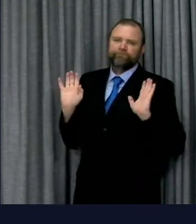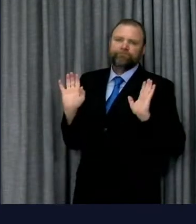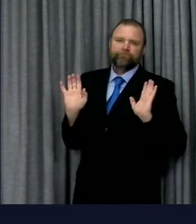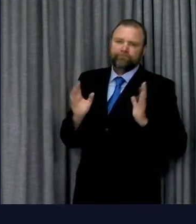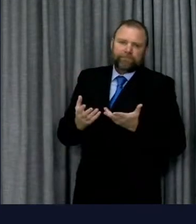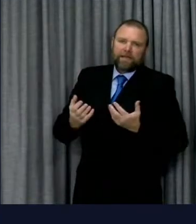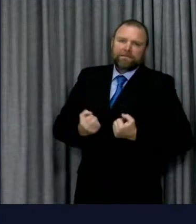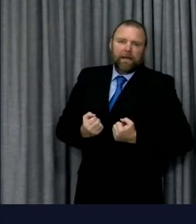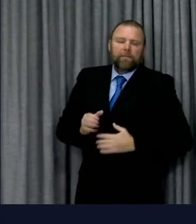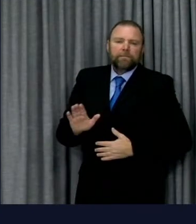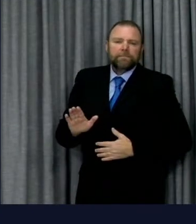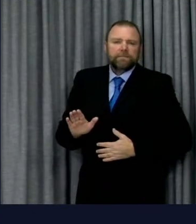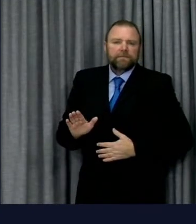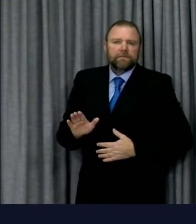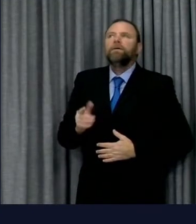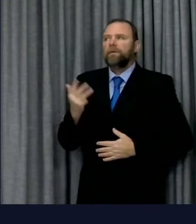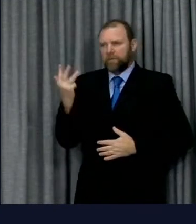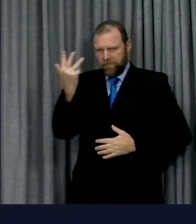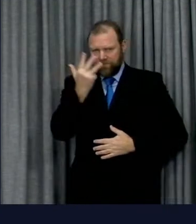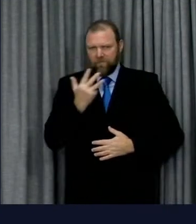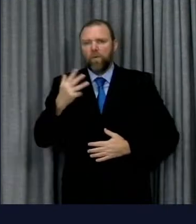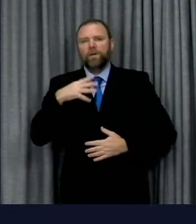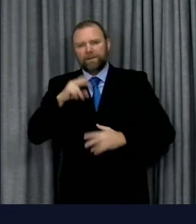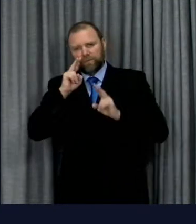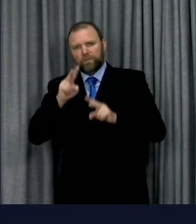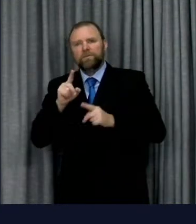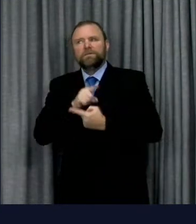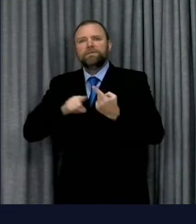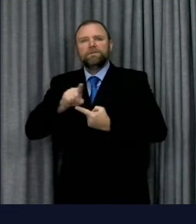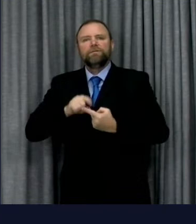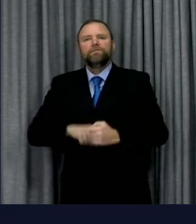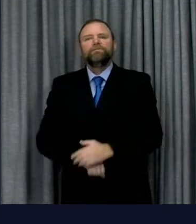yr ymateb i ni gyd.